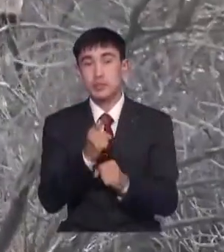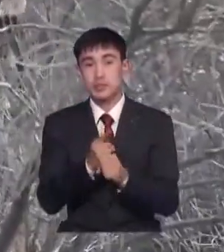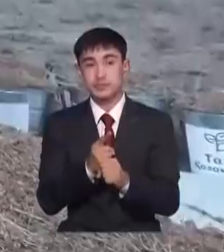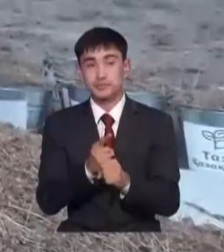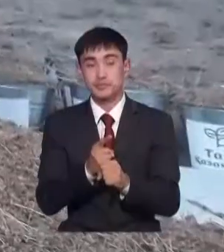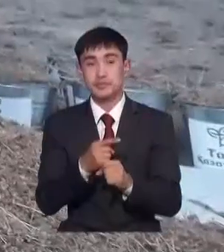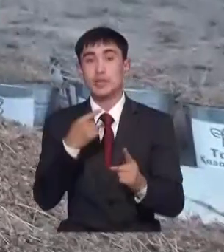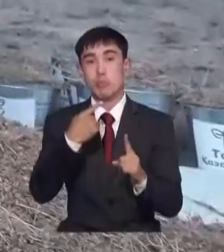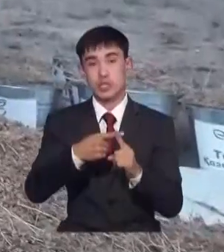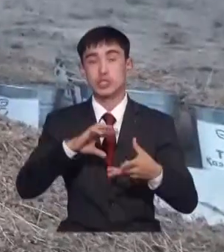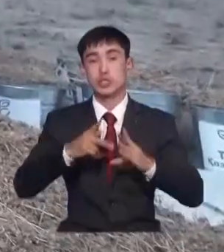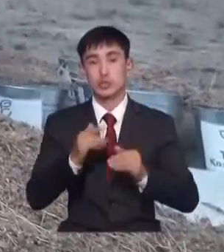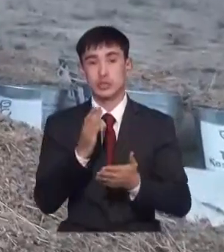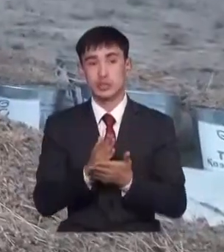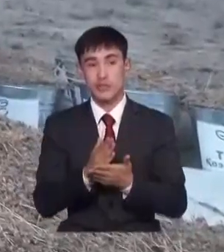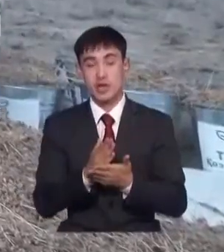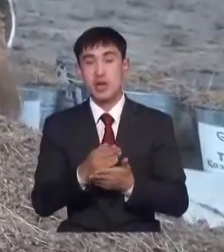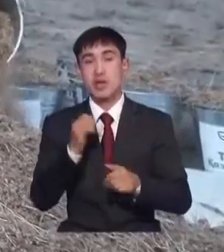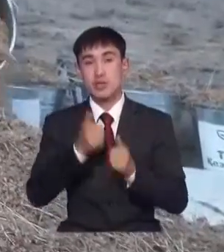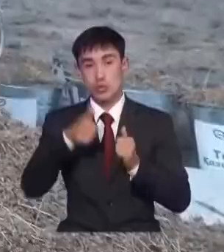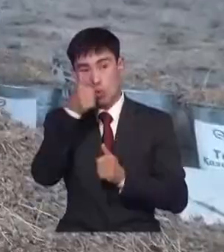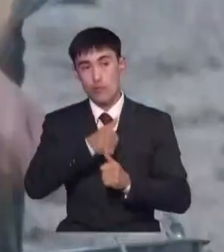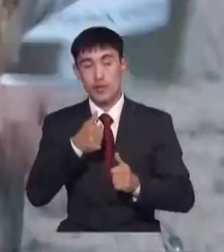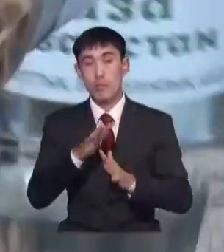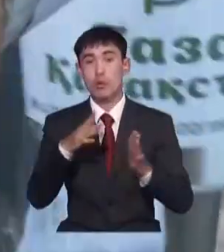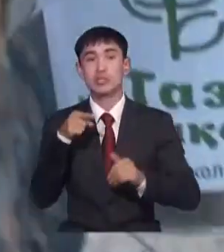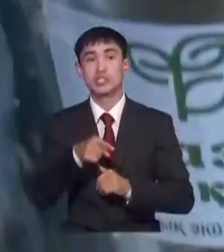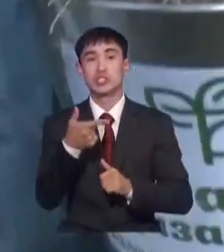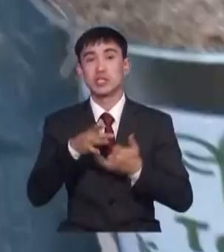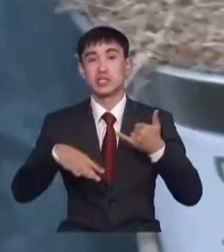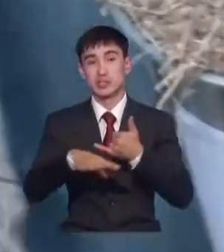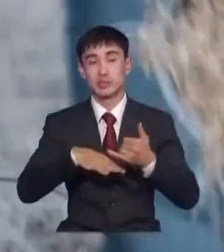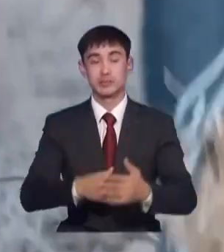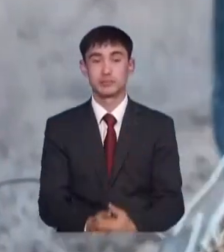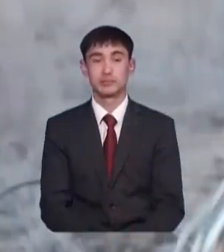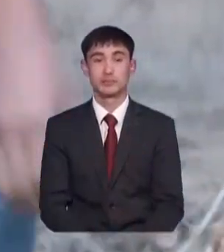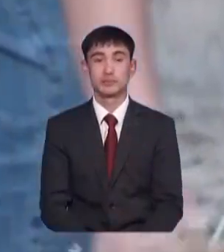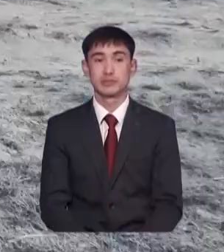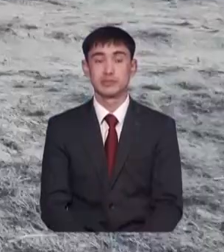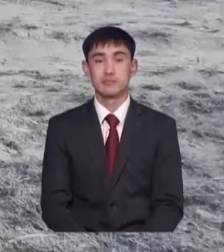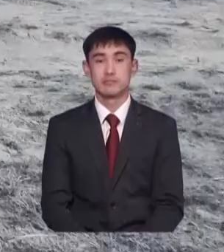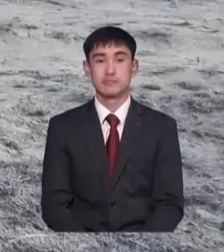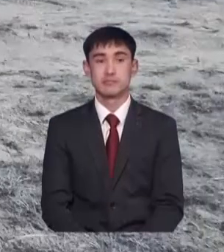положительный результат. Ежегодно сексаул естественным образом занимает более 1000 гектаров земли.